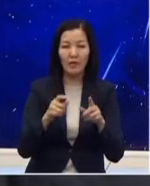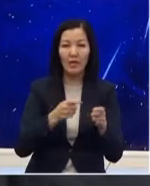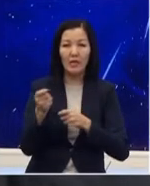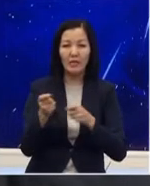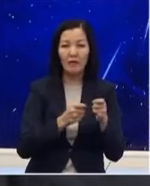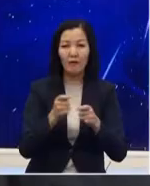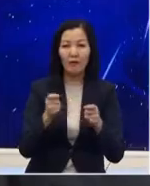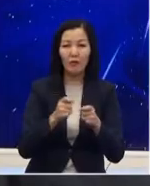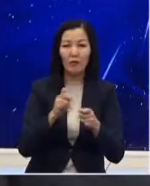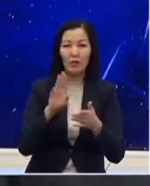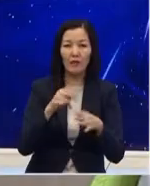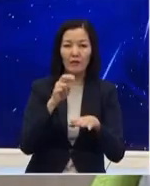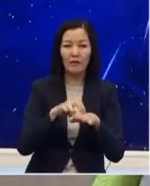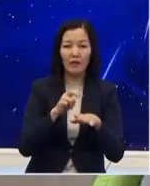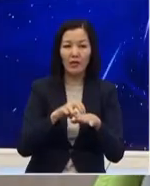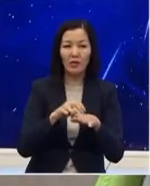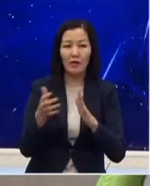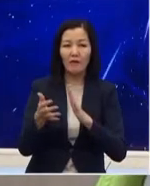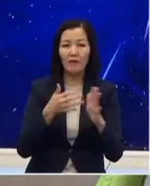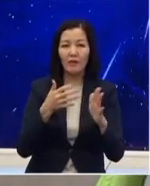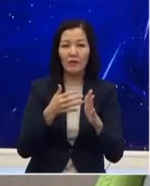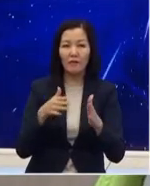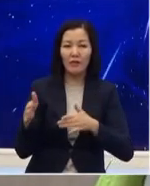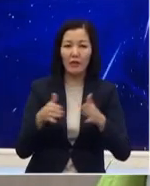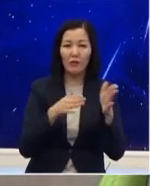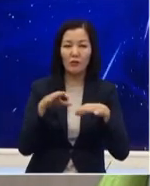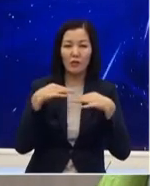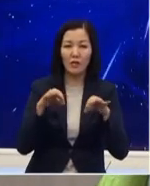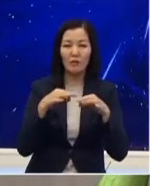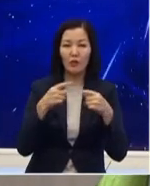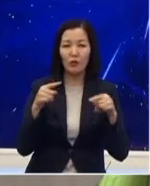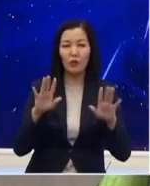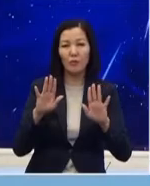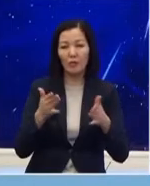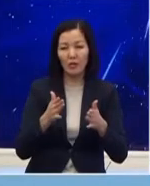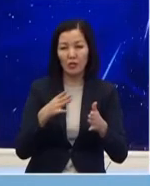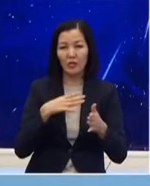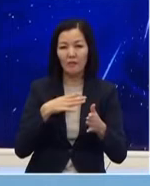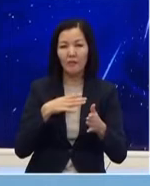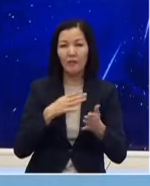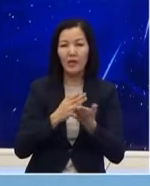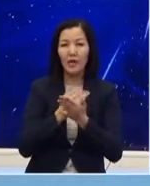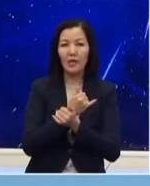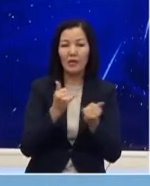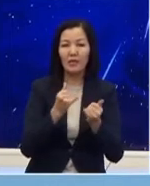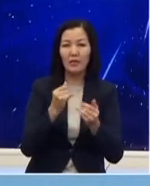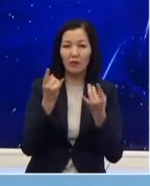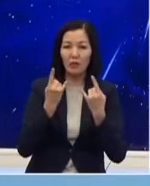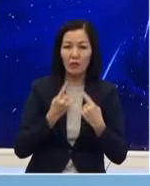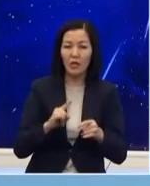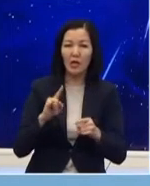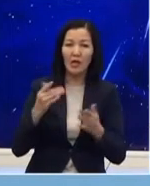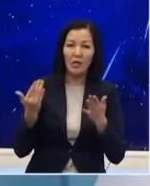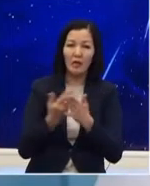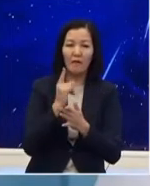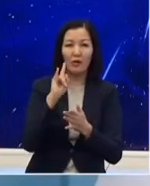отделением санавиации, в основном превалируют вызовы, связанные с дорожно-транспортными и другими происшествиями, а также с оказанием помощи роженицам и новорожденным